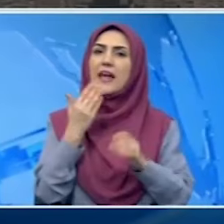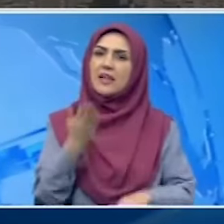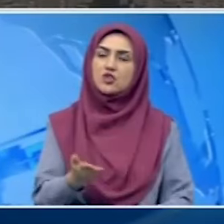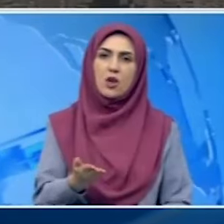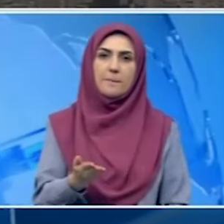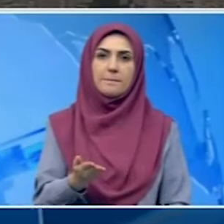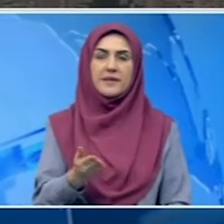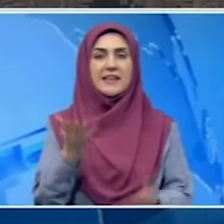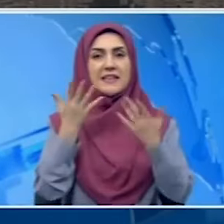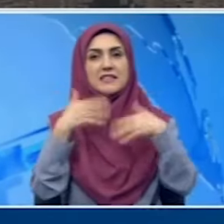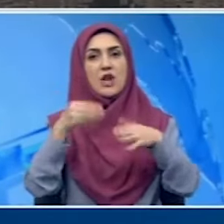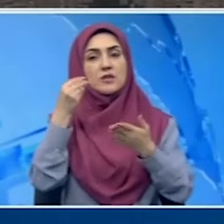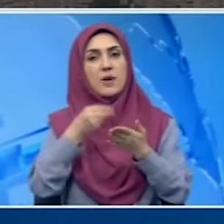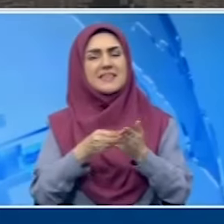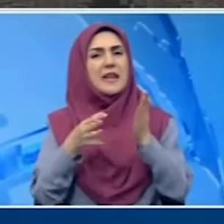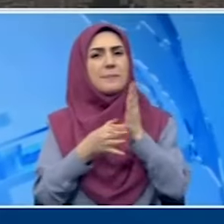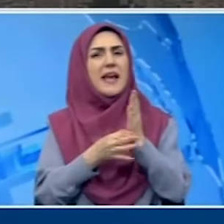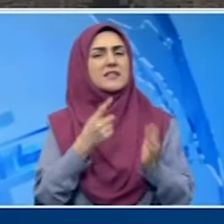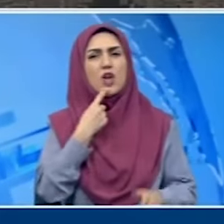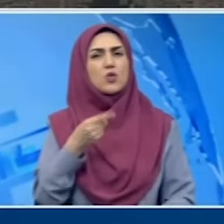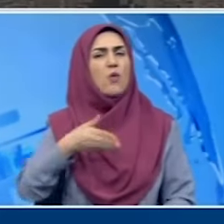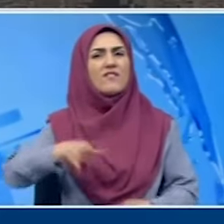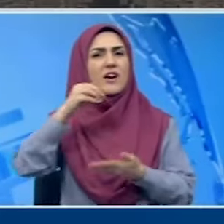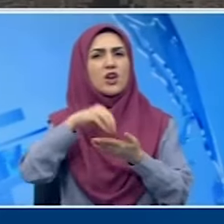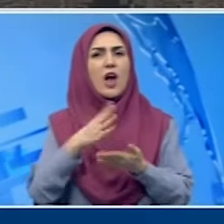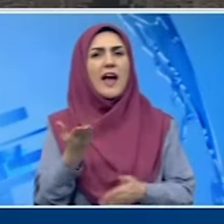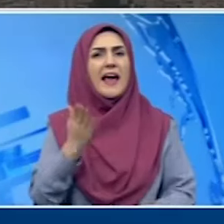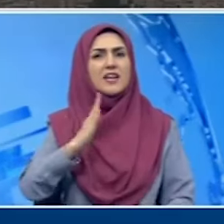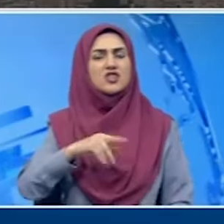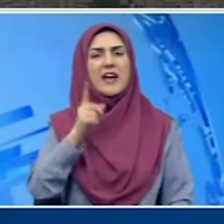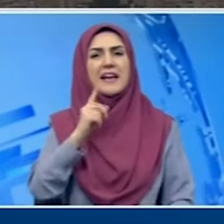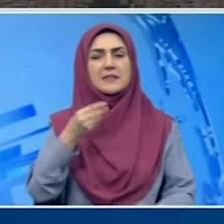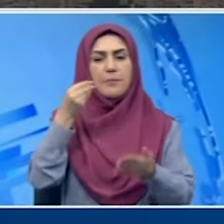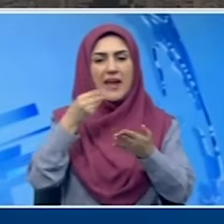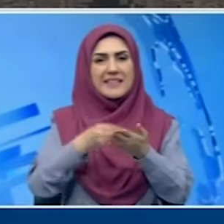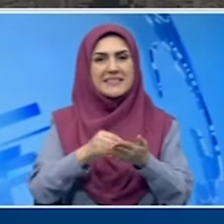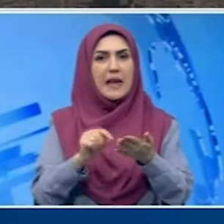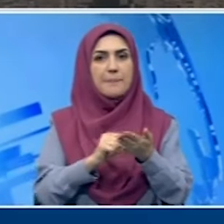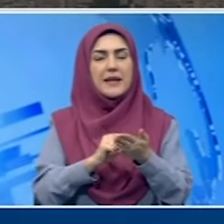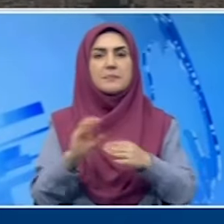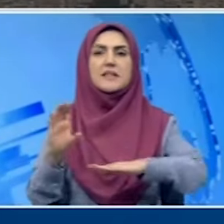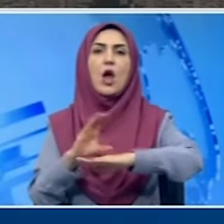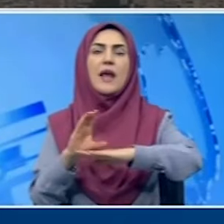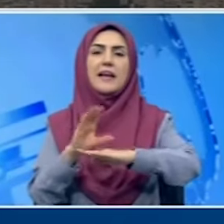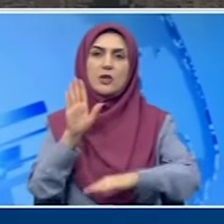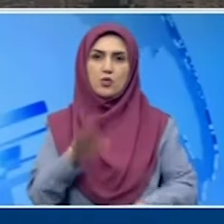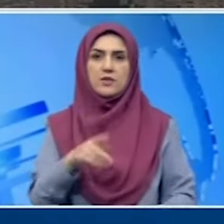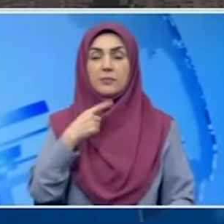ما برای افراد با توجه به شماره همراهشون پیامک می زنیم، میگیم که آقا